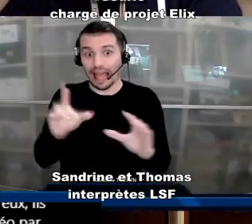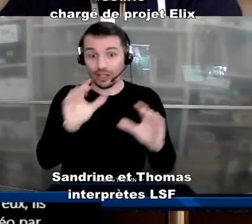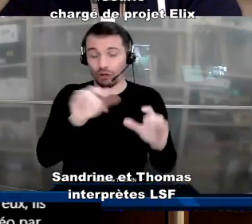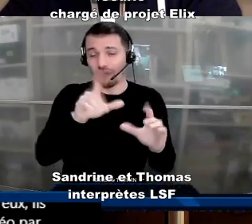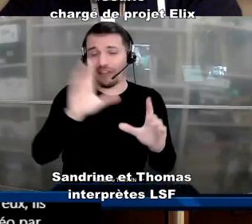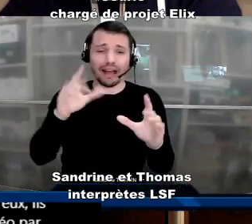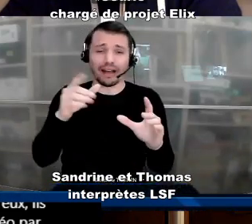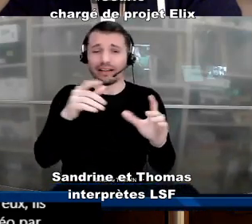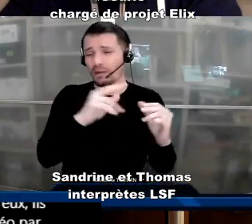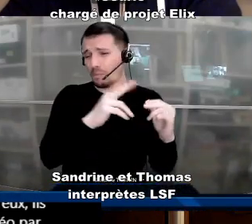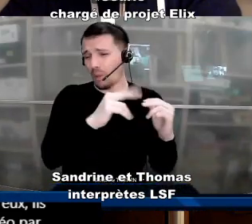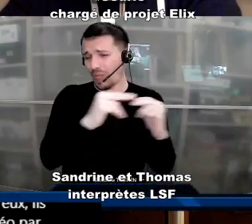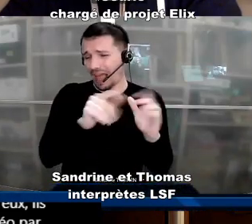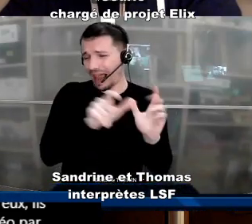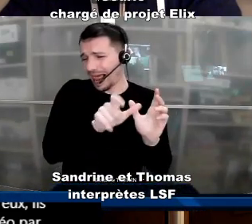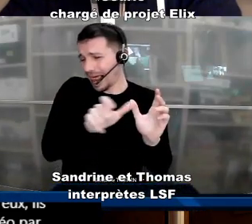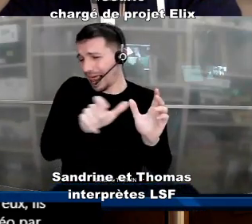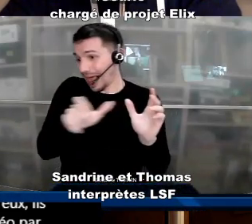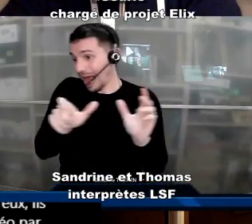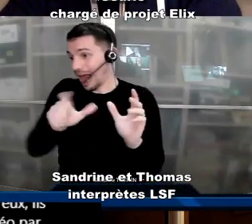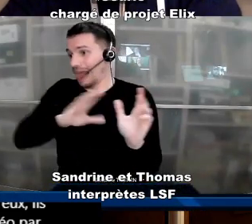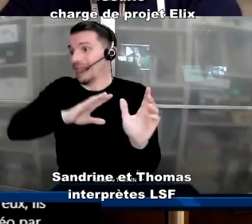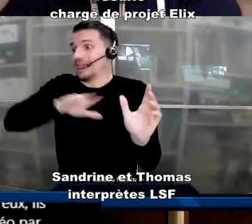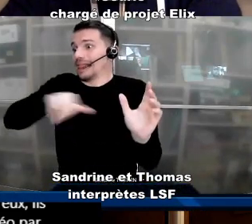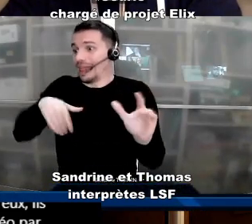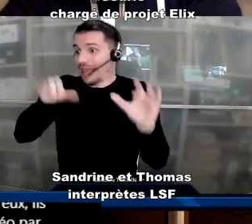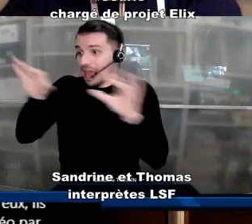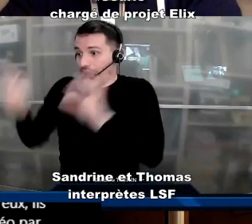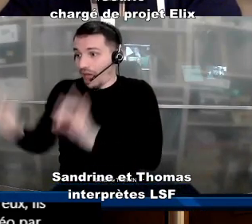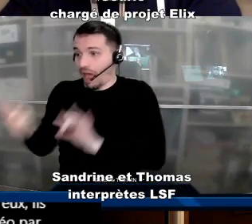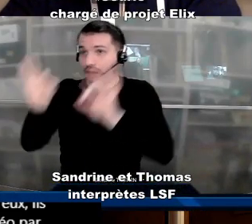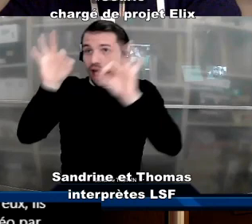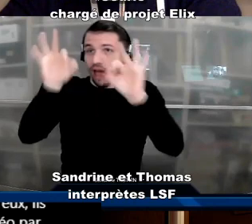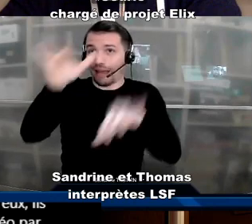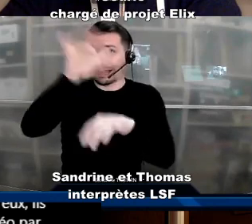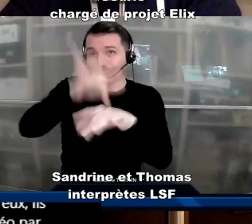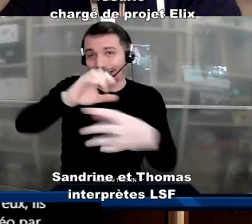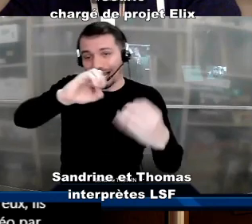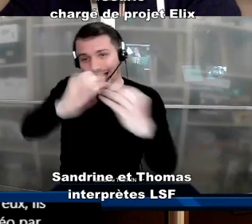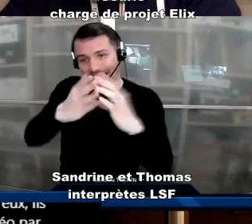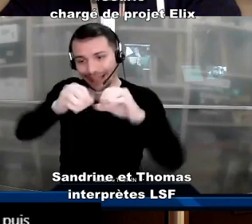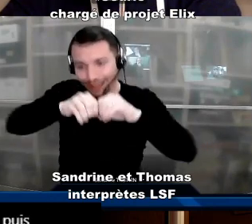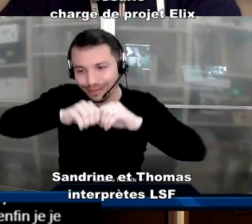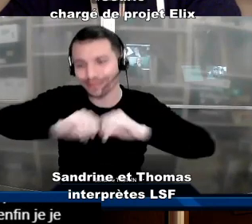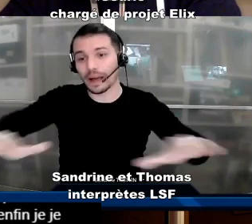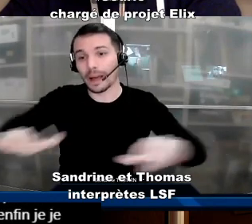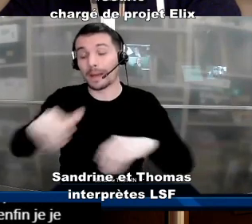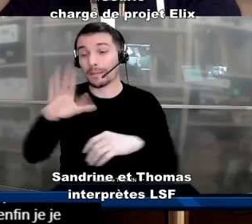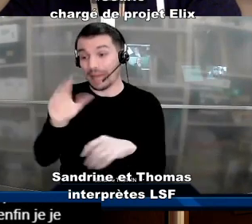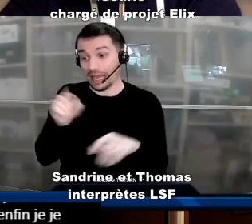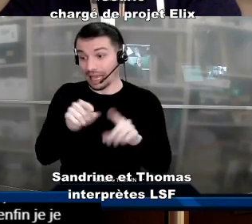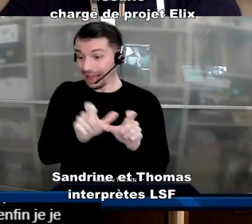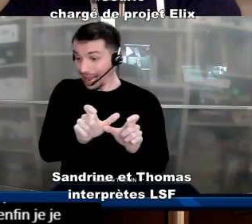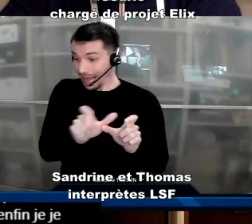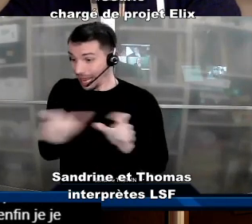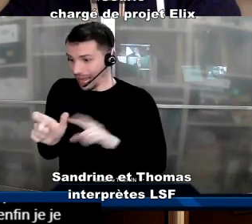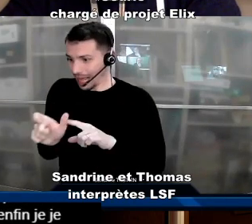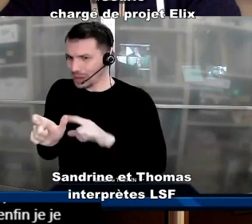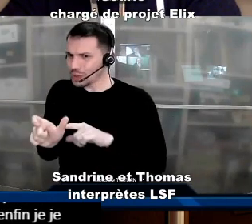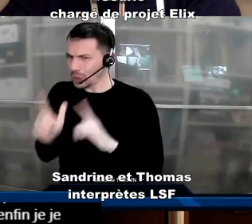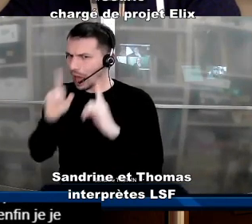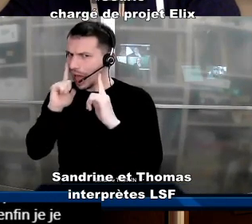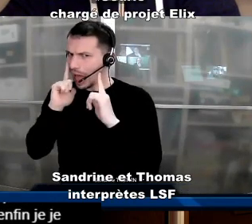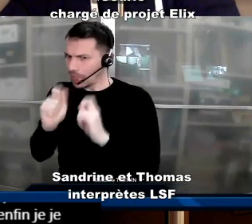fait, à chaque étape en fait du process, il y a des risques d'erreur. Donc du coup, il faut être minutieux, il faut prendre du temps